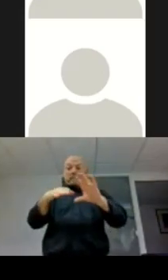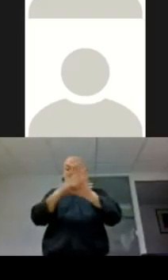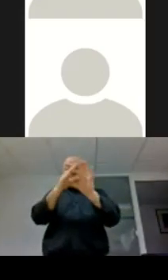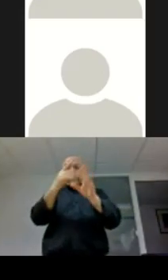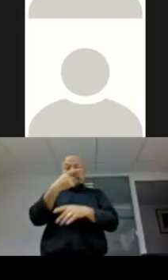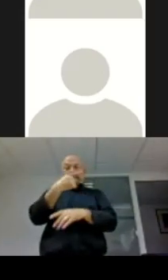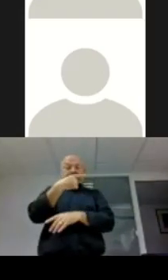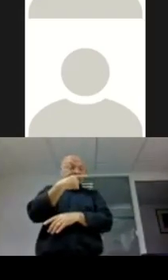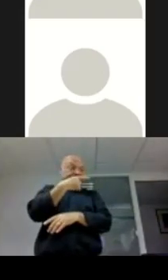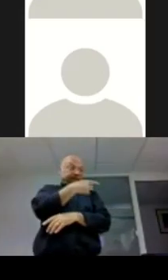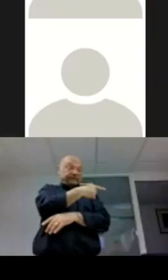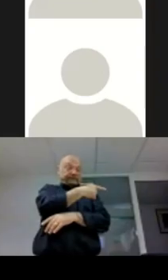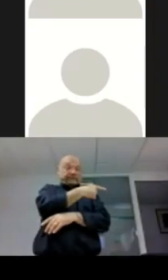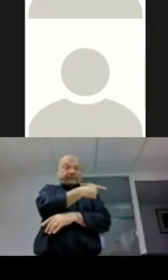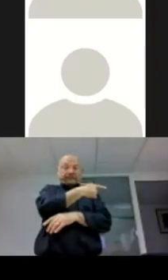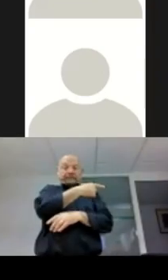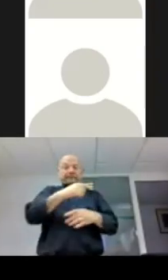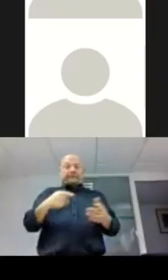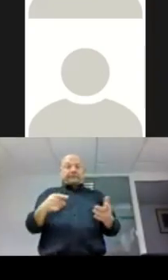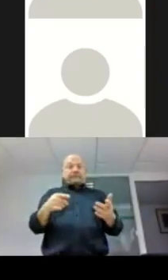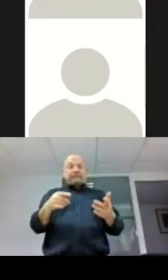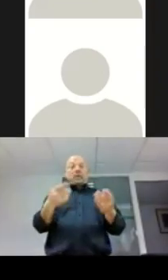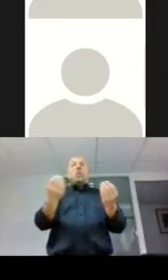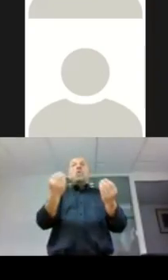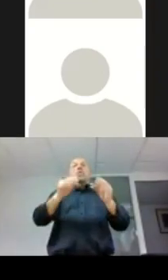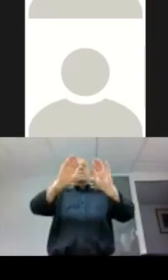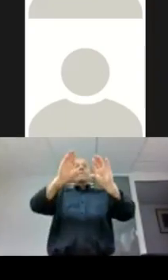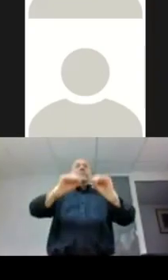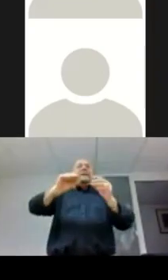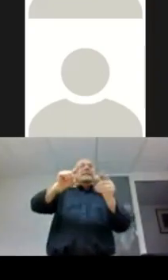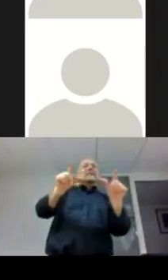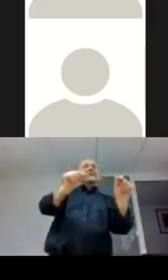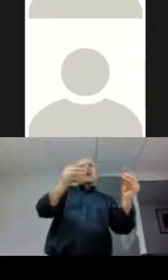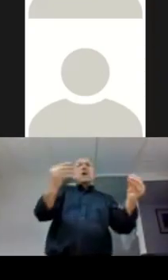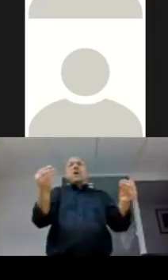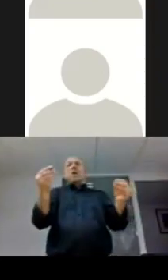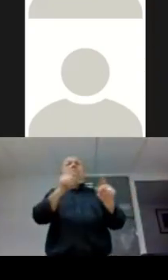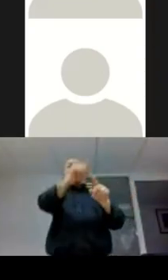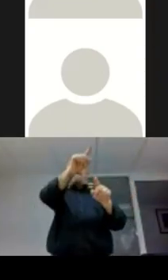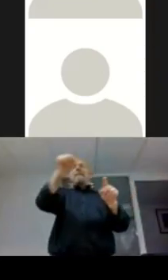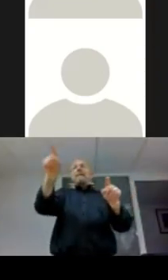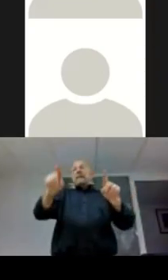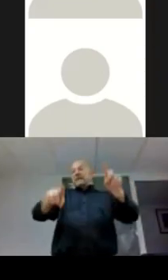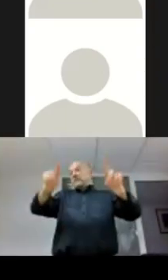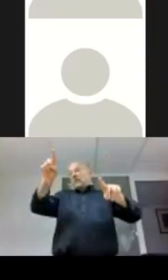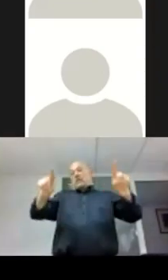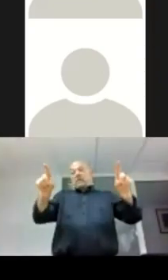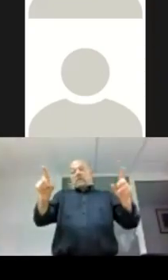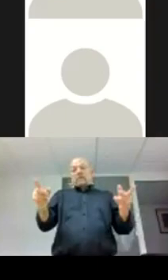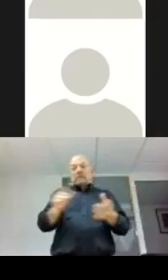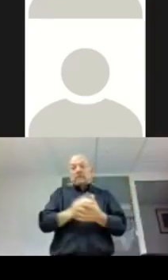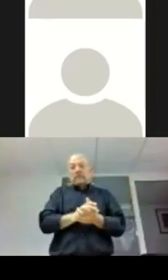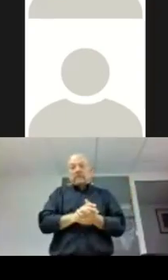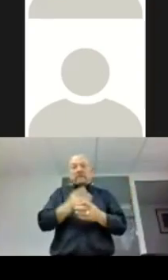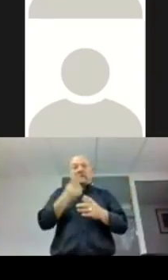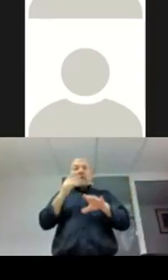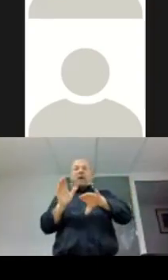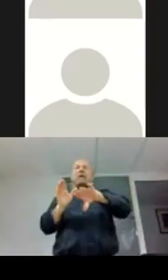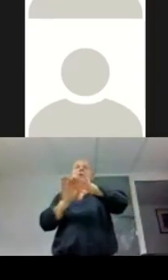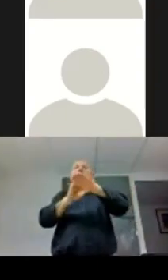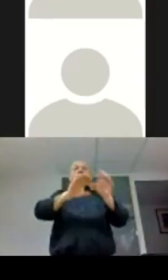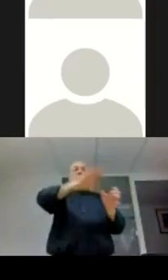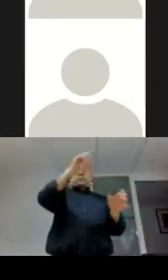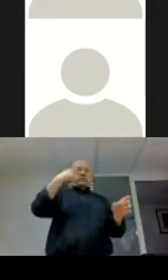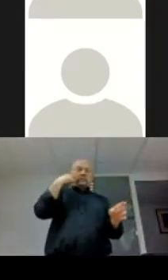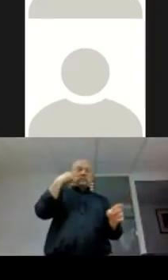qu'en fonction du type de la localisation de la lésion, le geste chirurgical qui va être réalisé